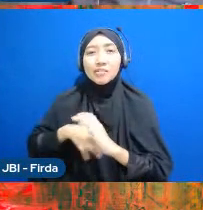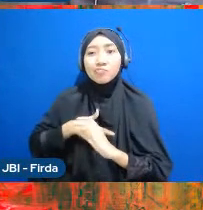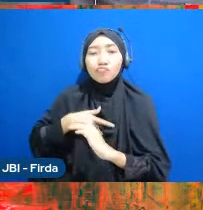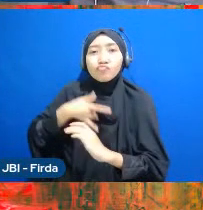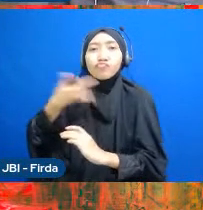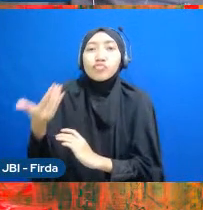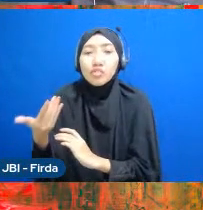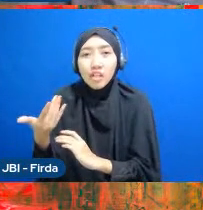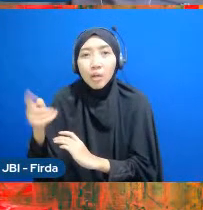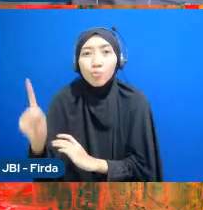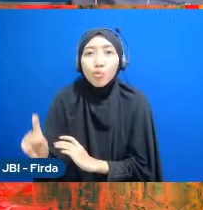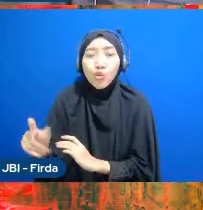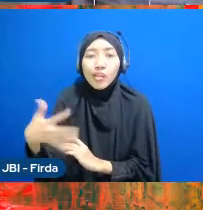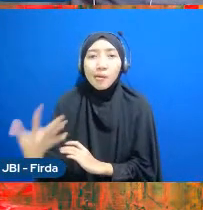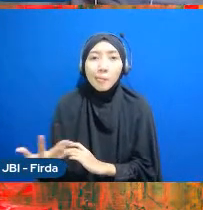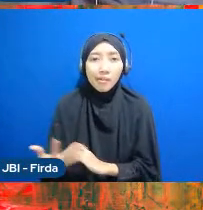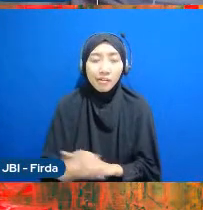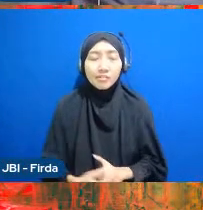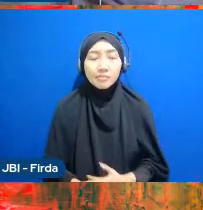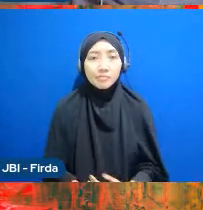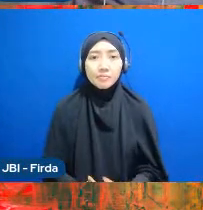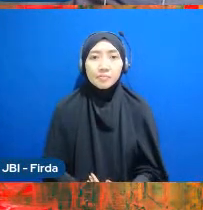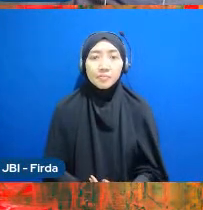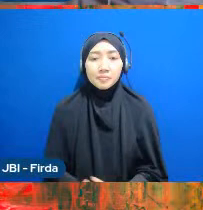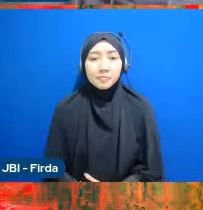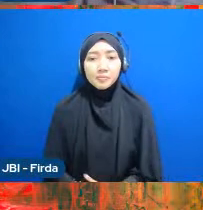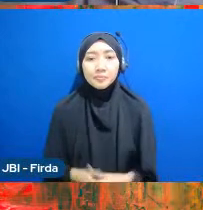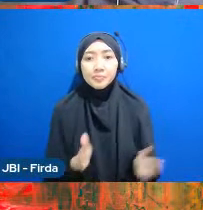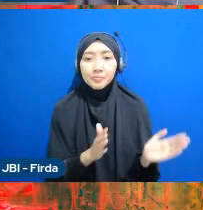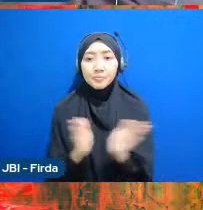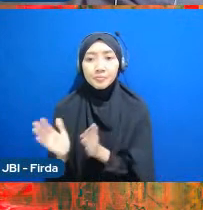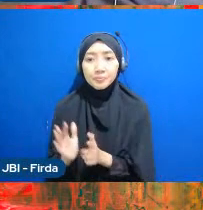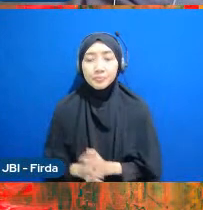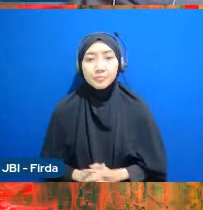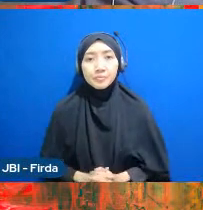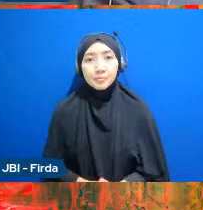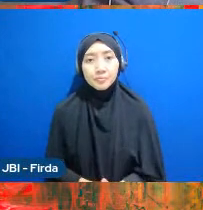rasa kebutuhan mereka, seperti itu. Slide selanjutnya.